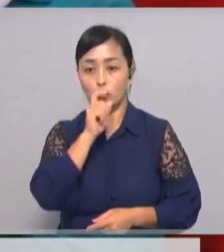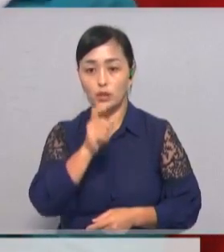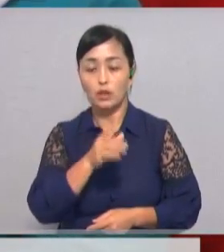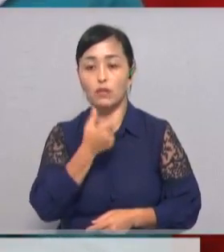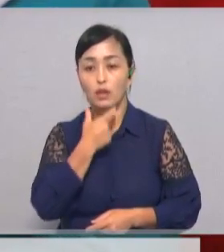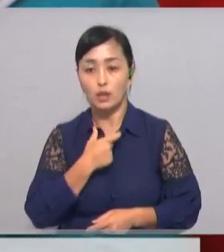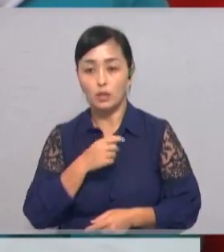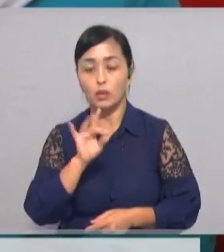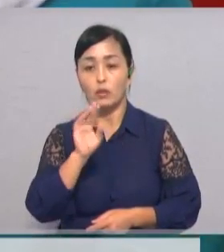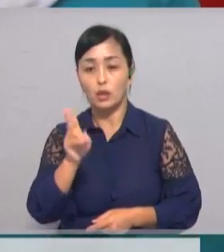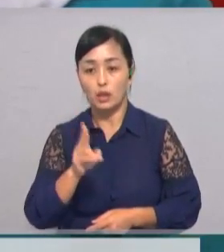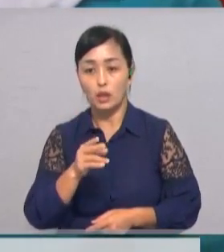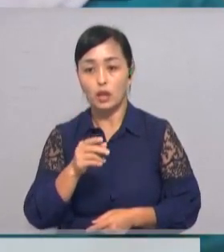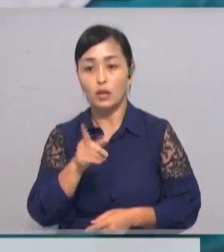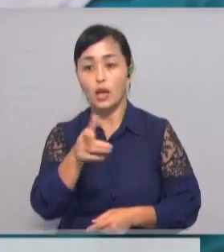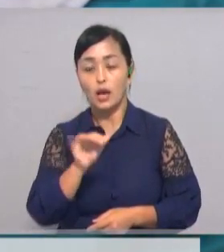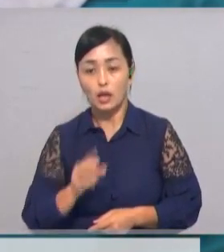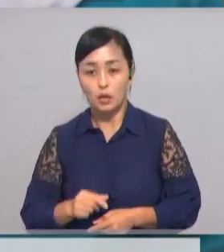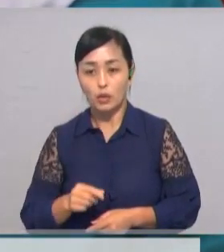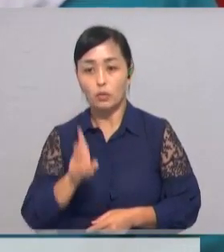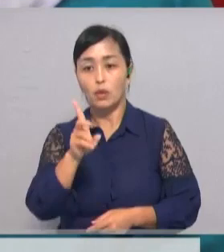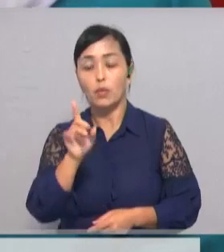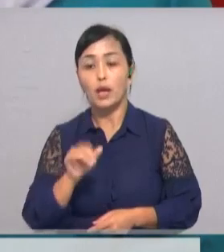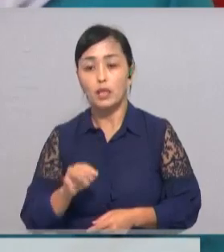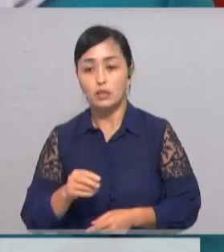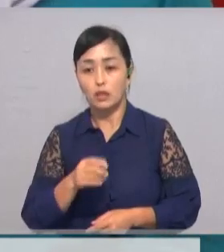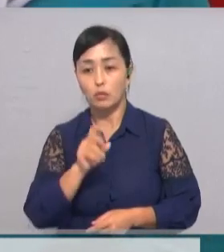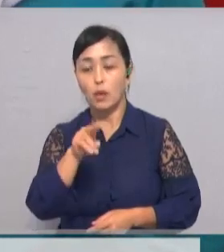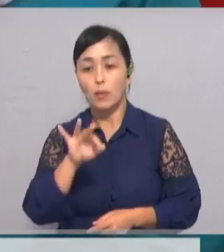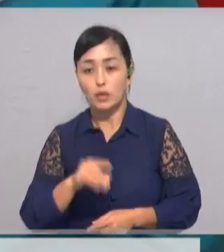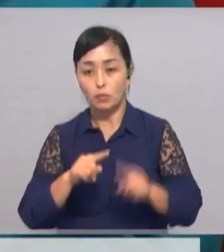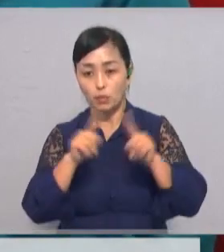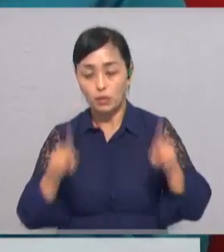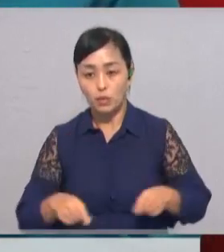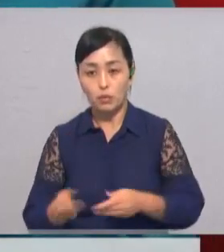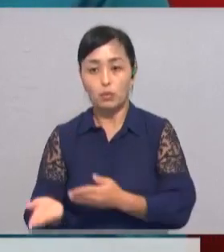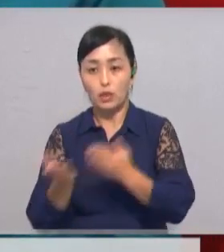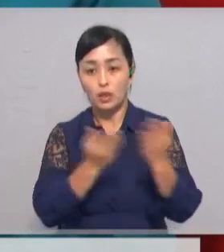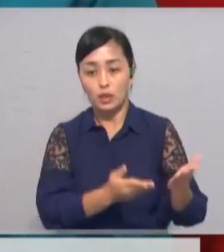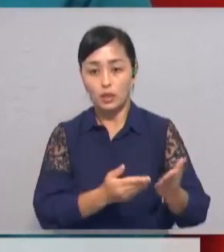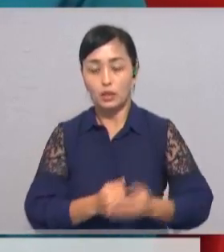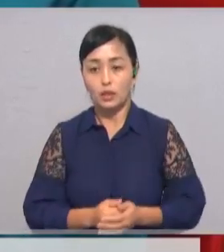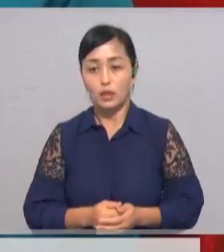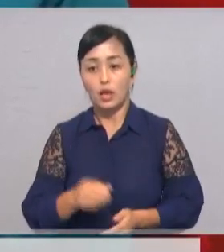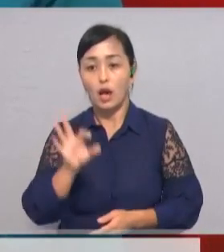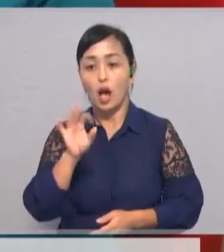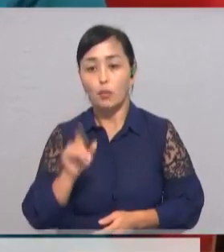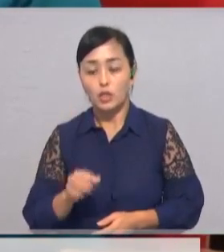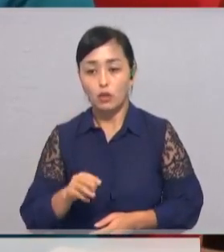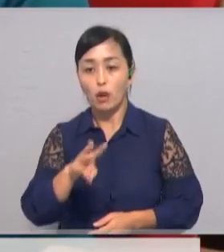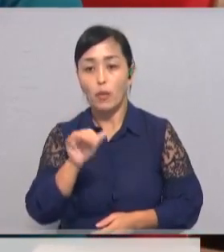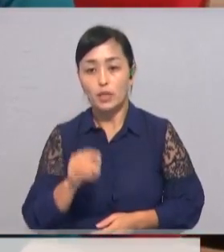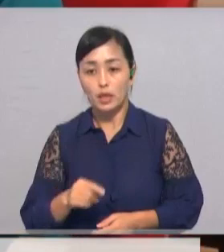и спорта РК почетными грамотами и благодарственными письмами Акимат туркестанской области областного маслахата председателя